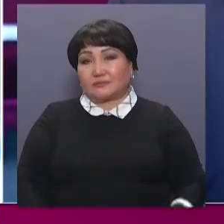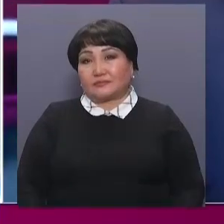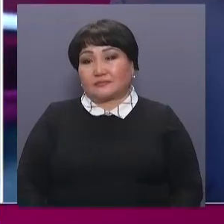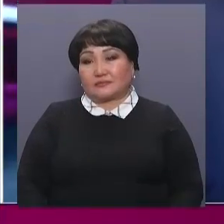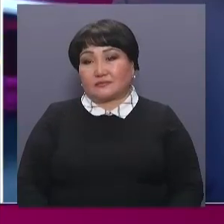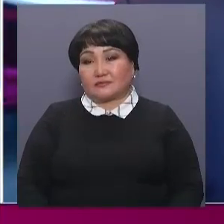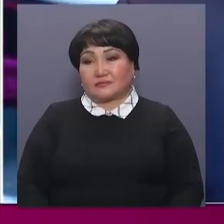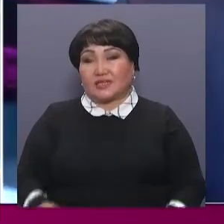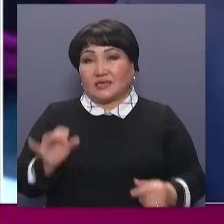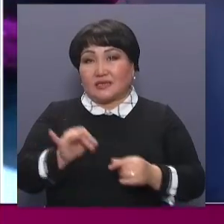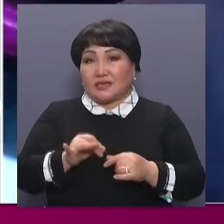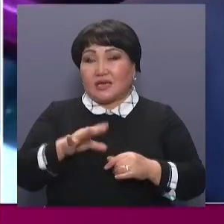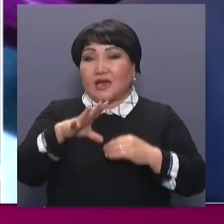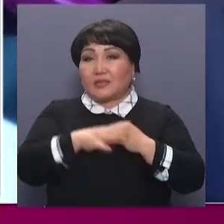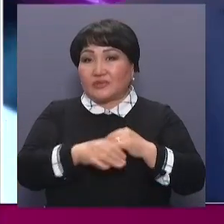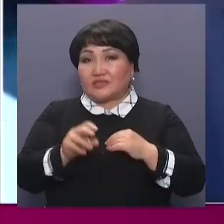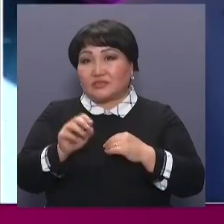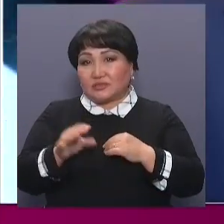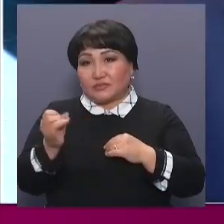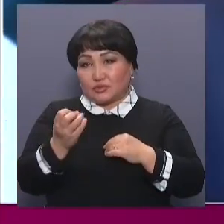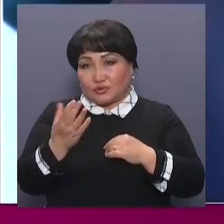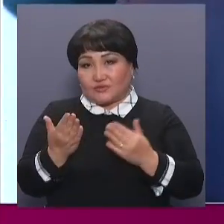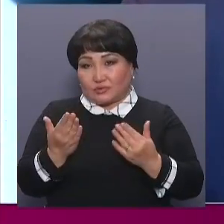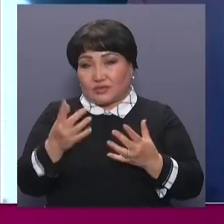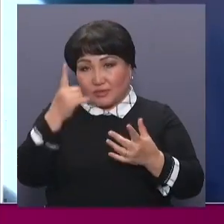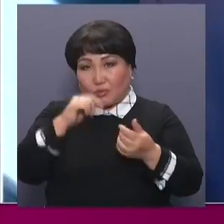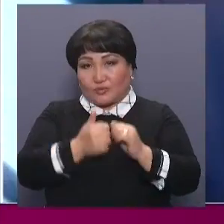И напоследок, чем еще сегодня запомнилась официальная Астана?